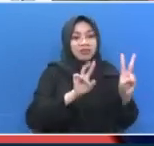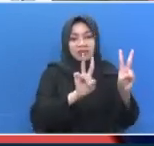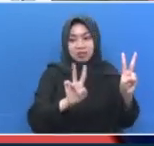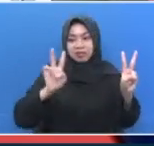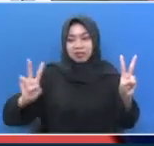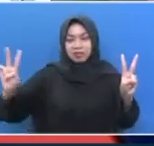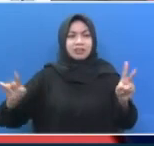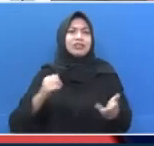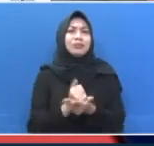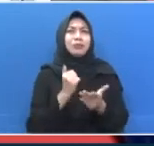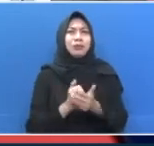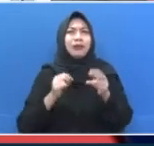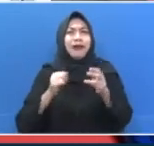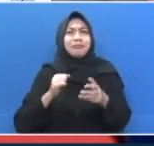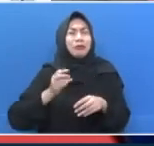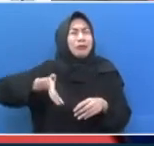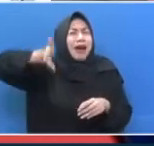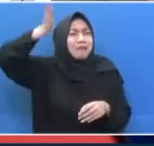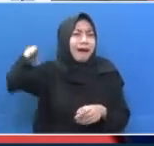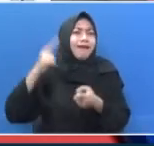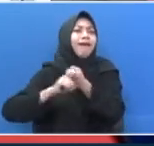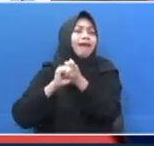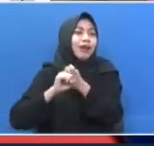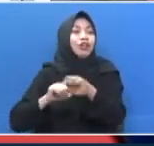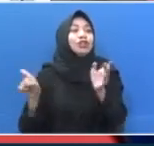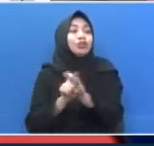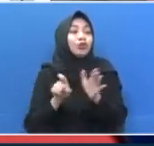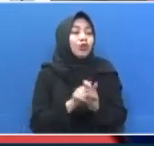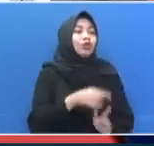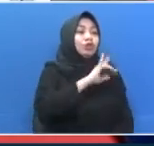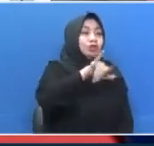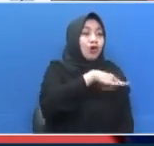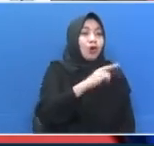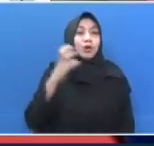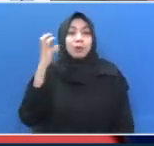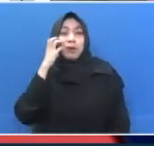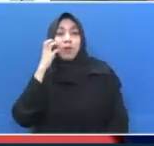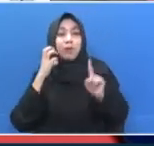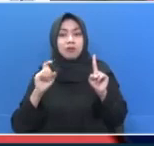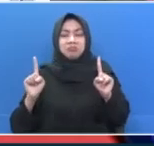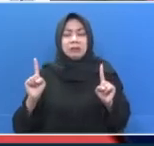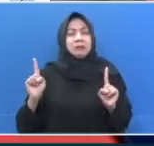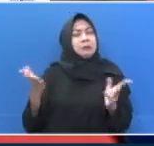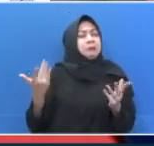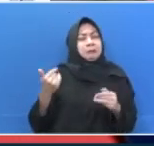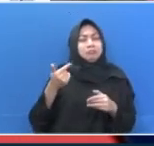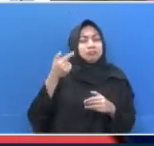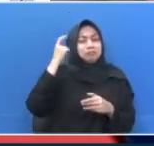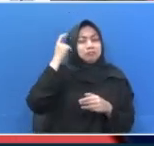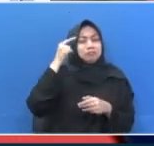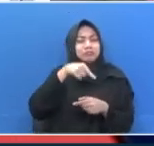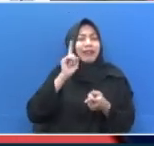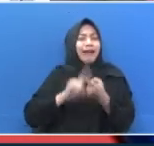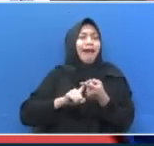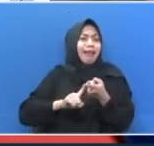kenal baik dan bahkan menjadi teman lama Prabu Subianto dan Jokowi Adalah dua sosok yang saya kira sudah kenal cukup lama bukan